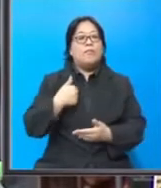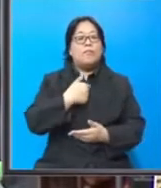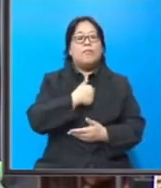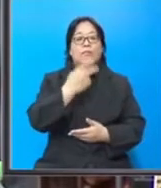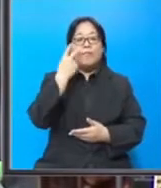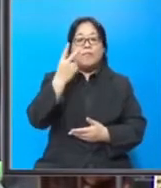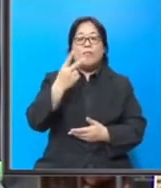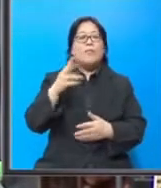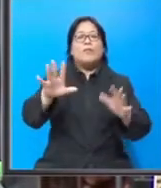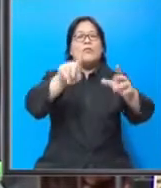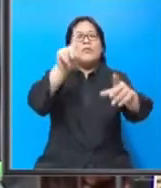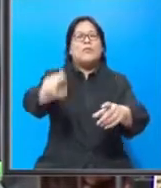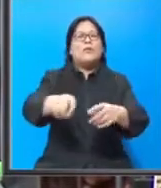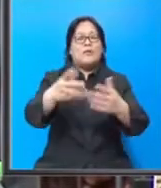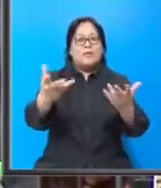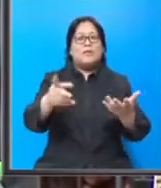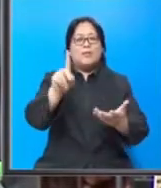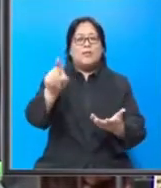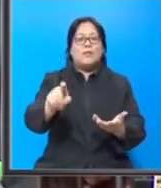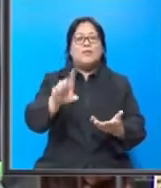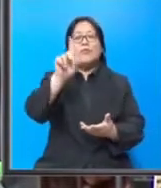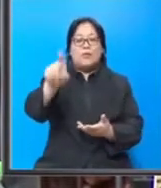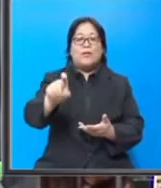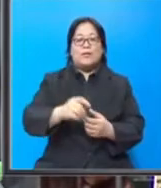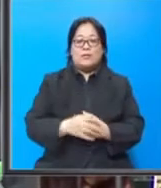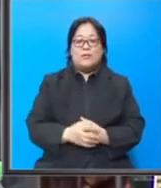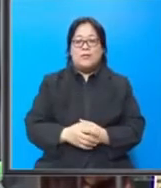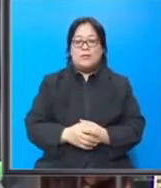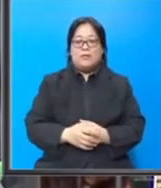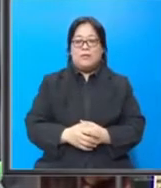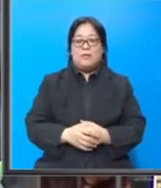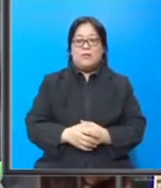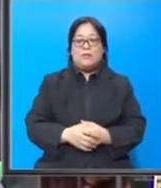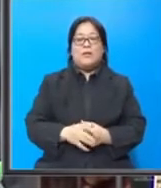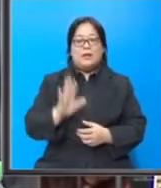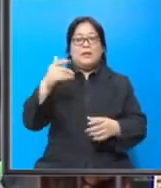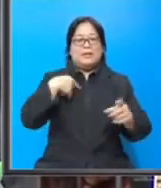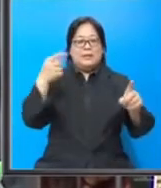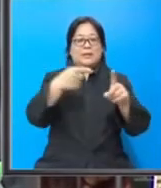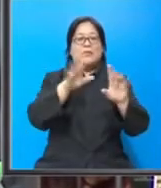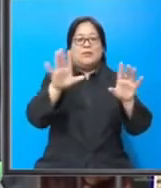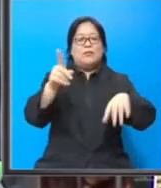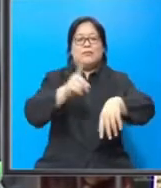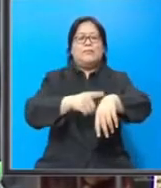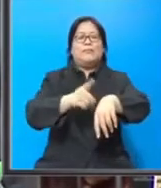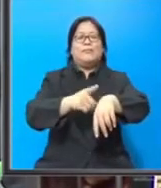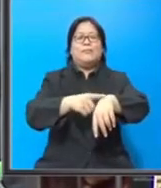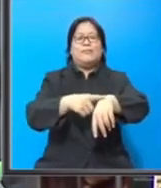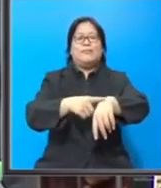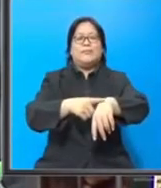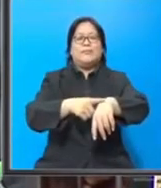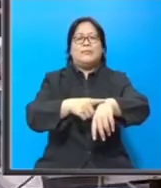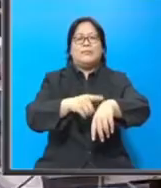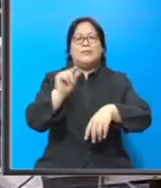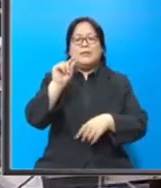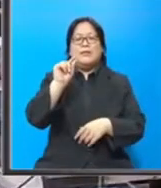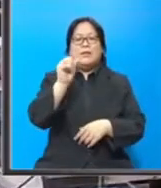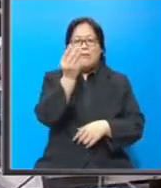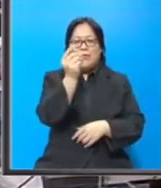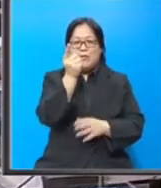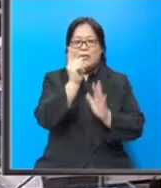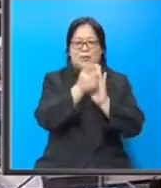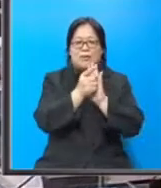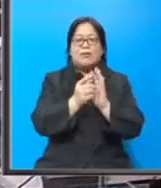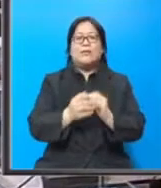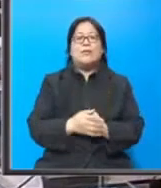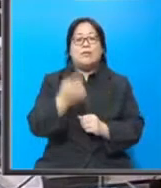kita lihat kerajaan soalan adalah majikan yang terbesar di soalan Malaysia. Yeah, I'm coming to that. So masa dah habis dah. Baik, just a few more seconds.